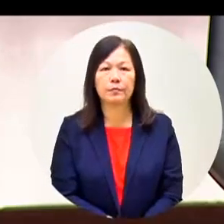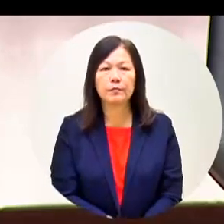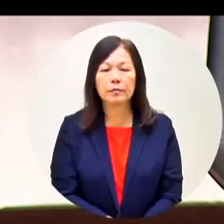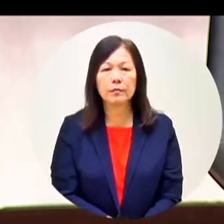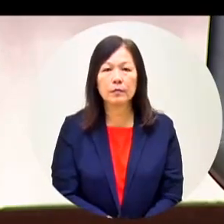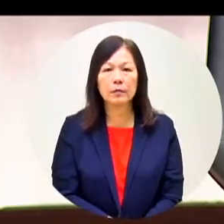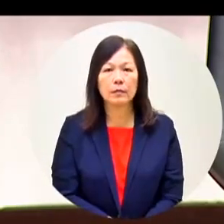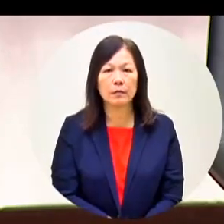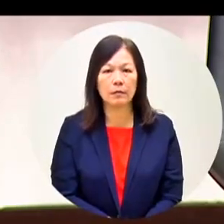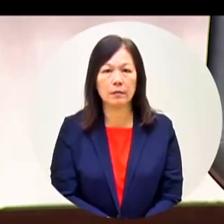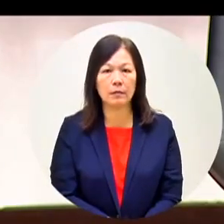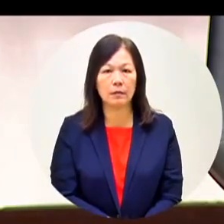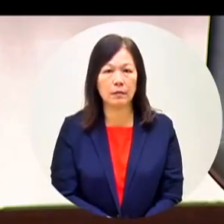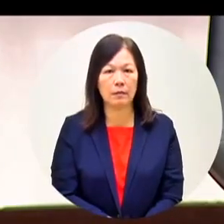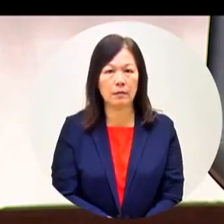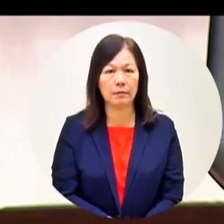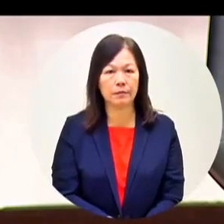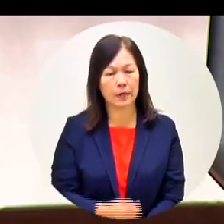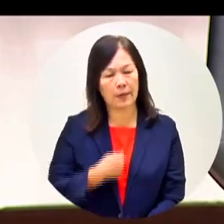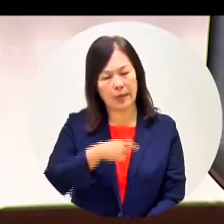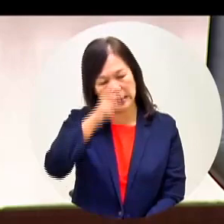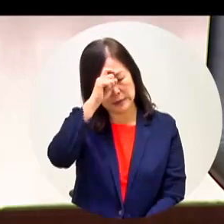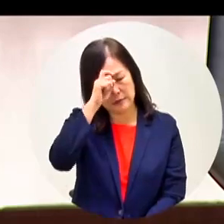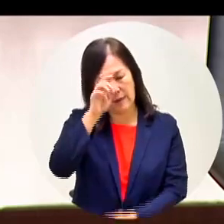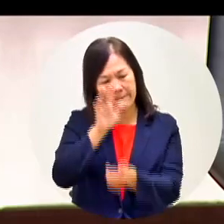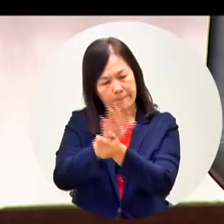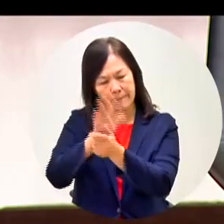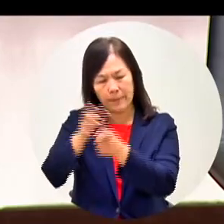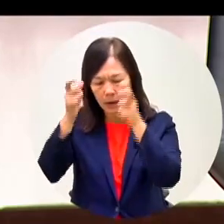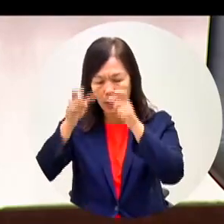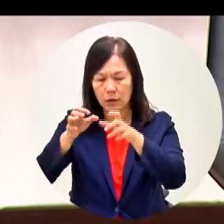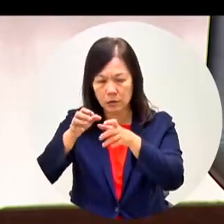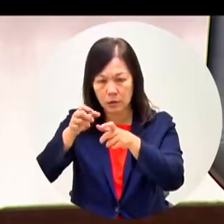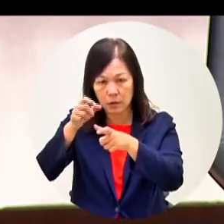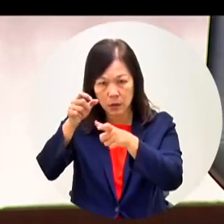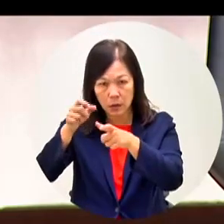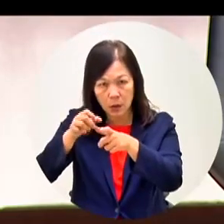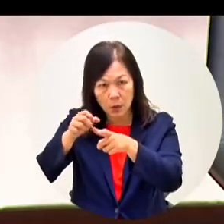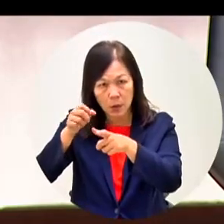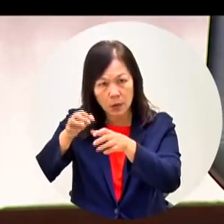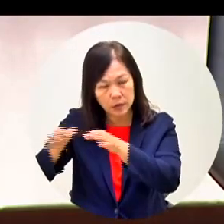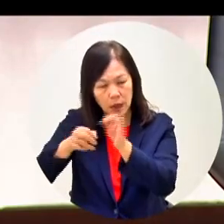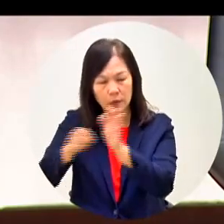协助高雄的业者打开他们未来的更多的市场。那么并且这